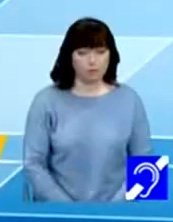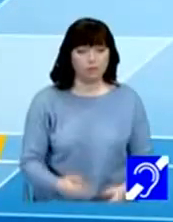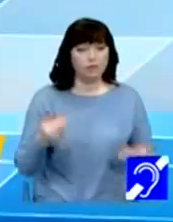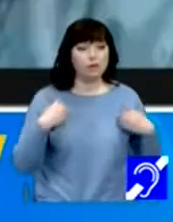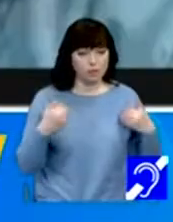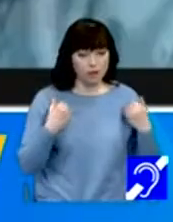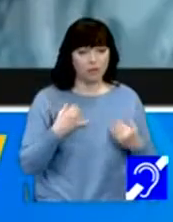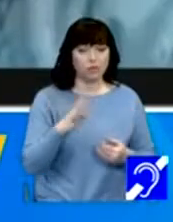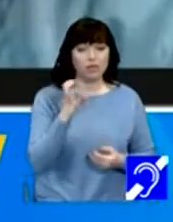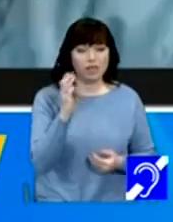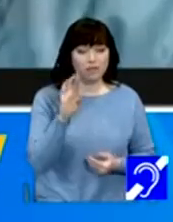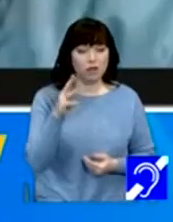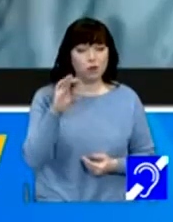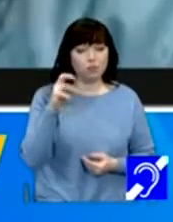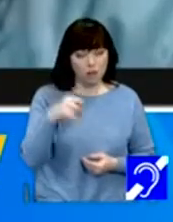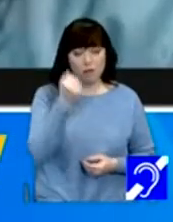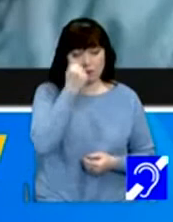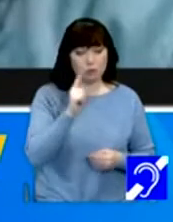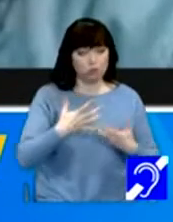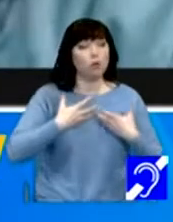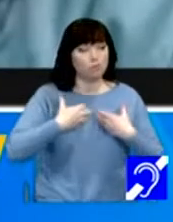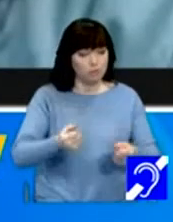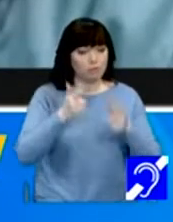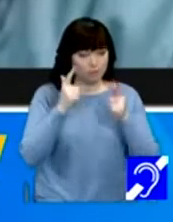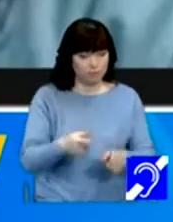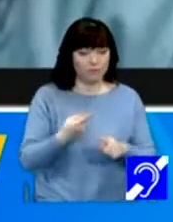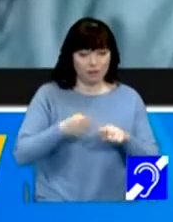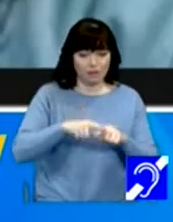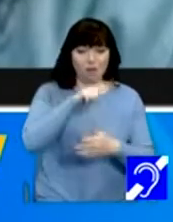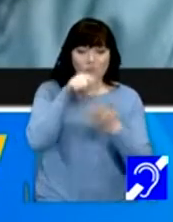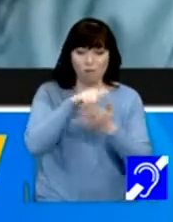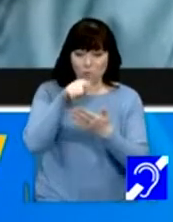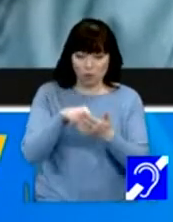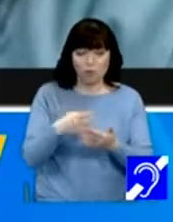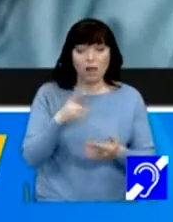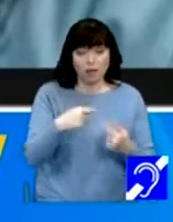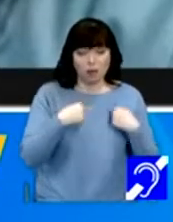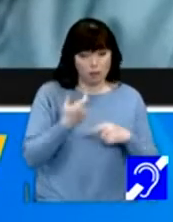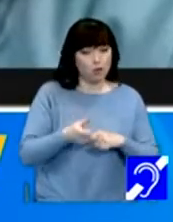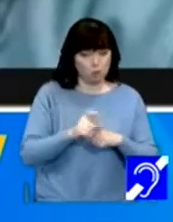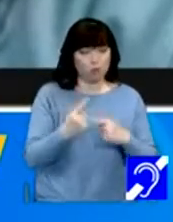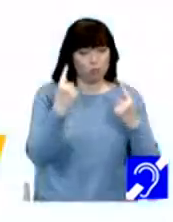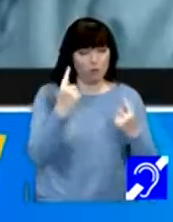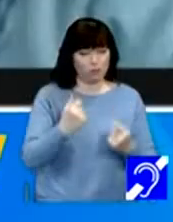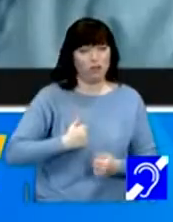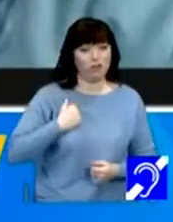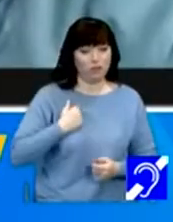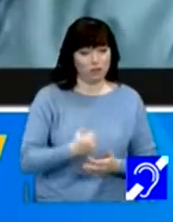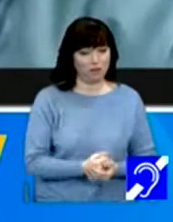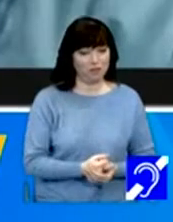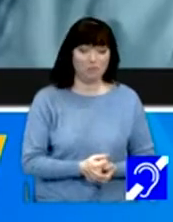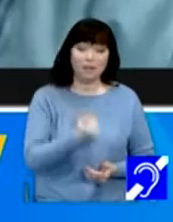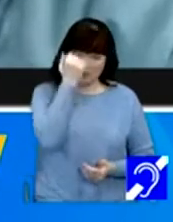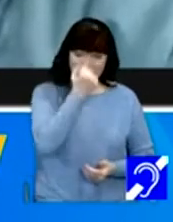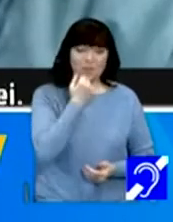Здравствуйте, Святослав. Спасибо, что приняли наше приглашение провести это интервью. Знаете, для вас это, для нас это очень большая честь. Спасибо